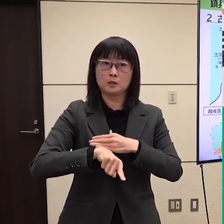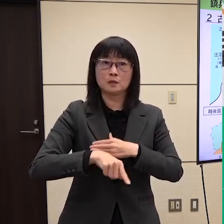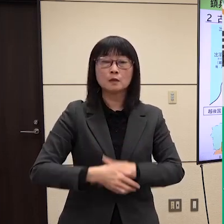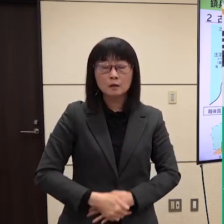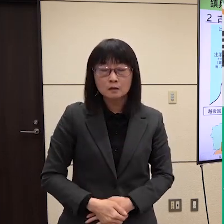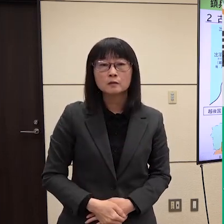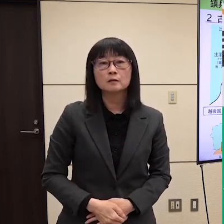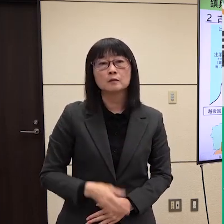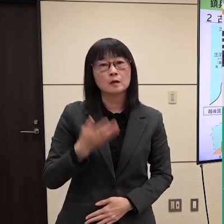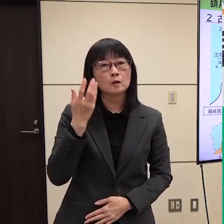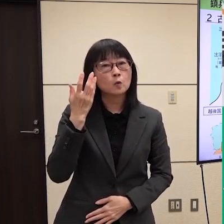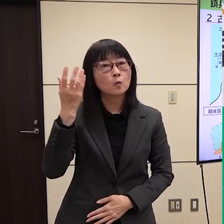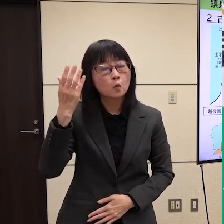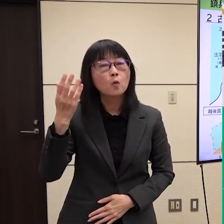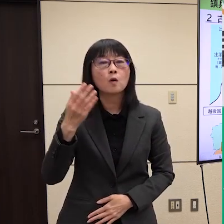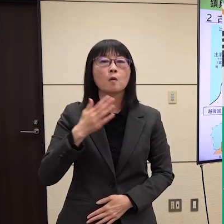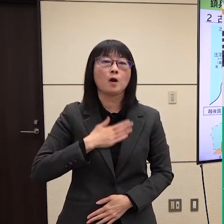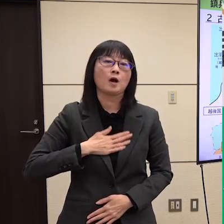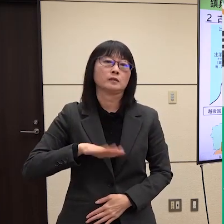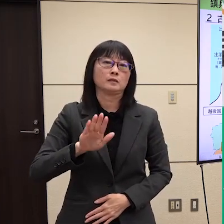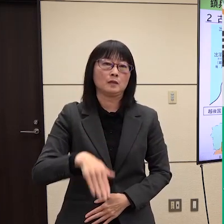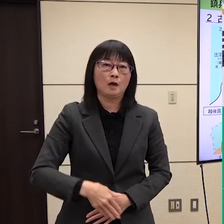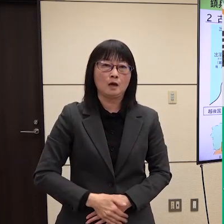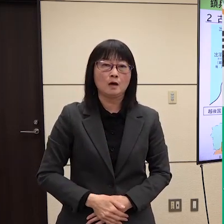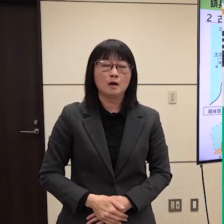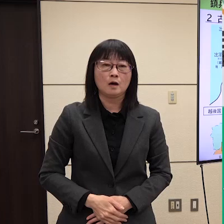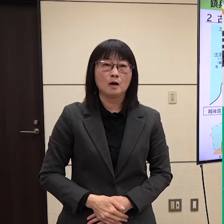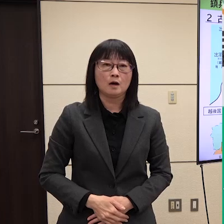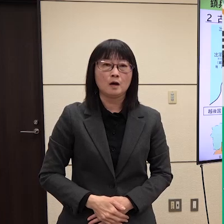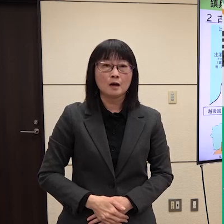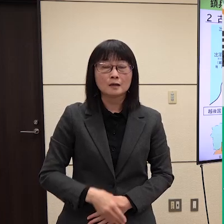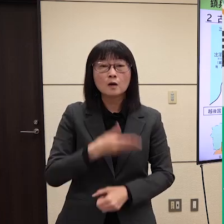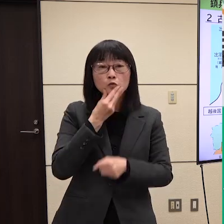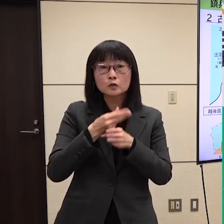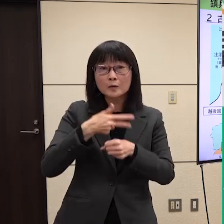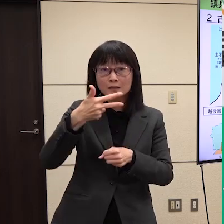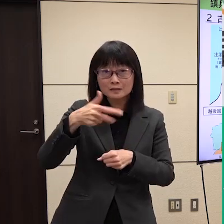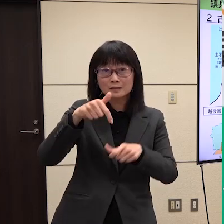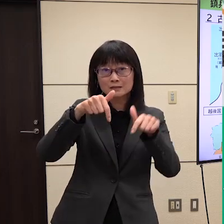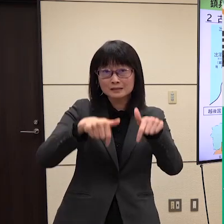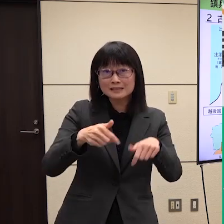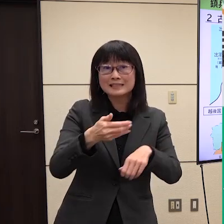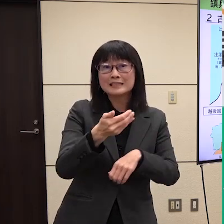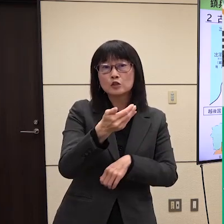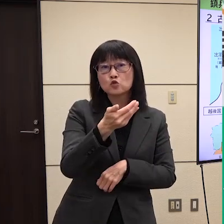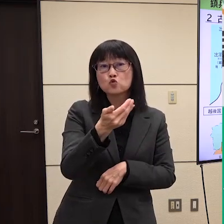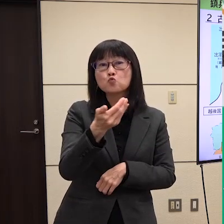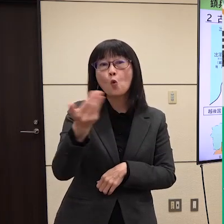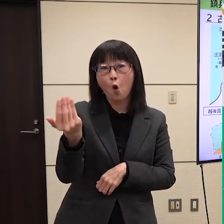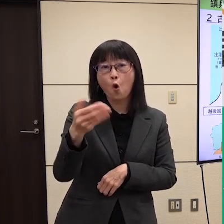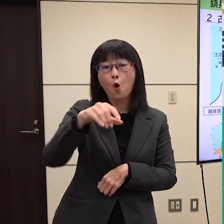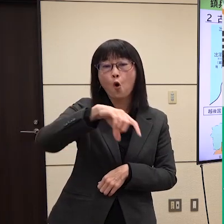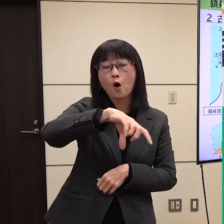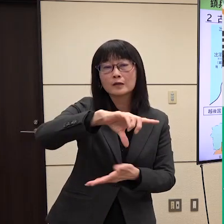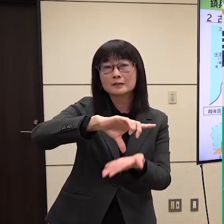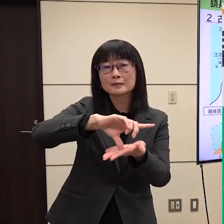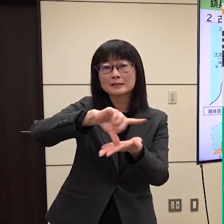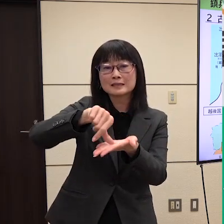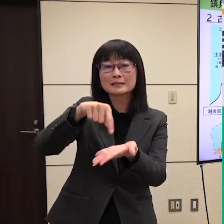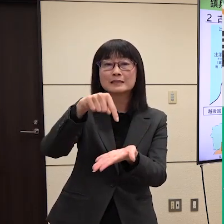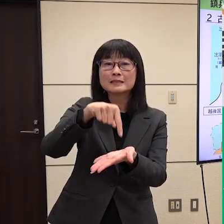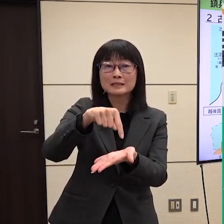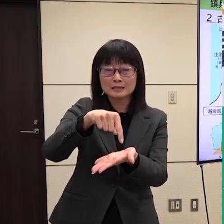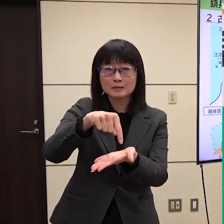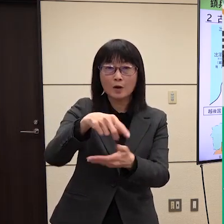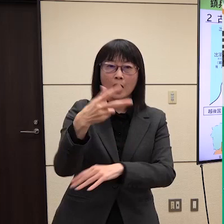。でなお、西久保遺跡の性格ですが、これは軍役所ではなくて、あくま